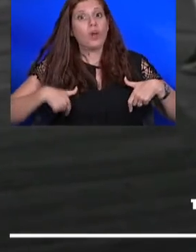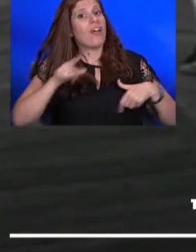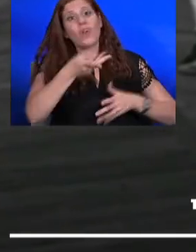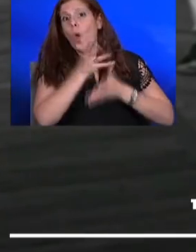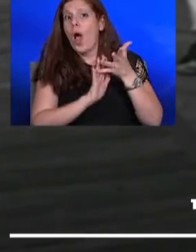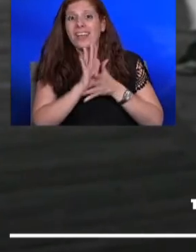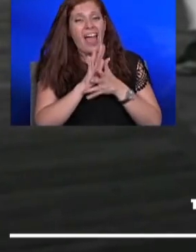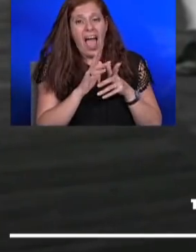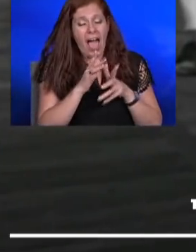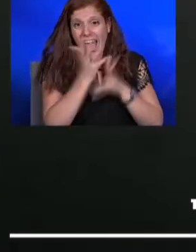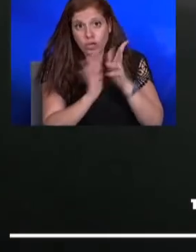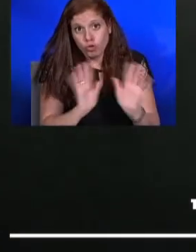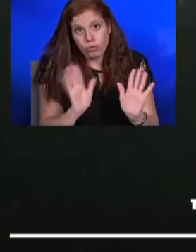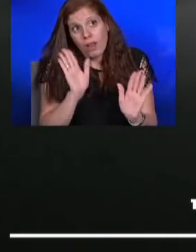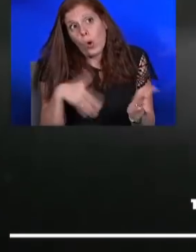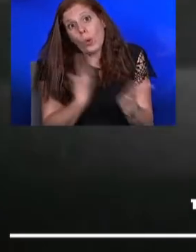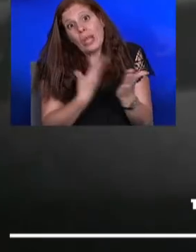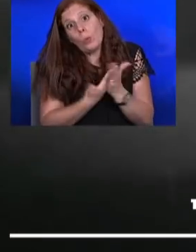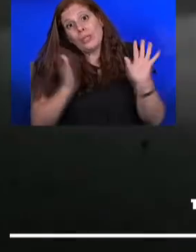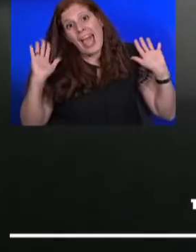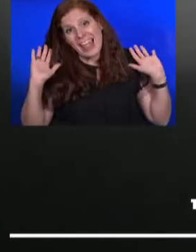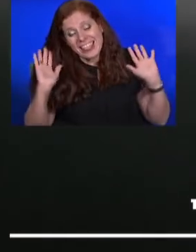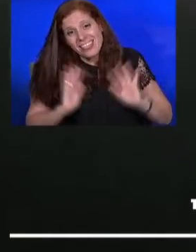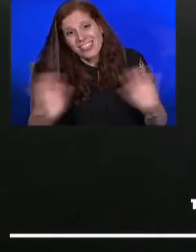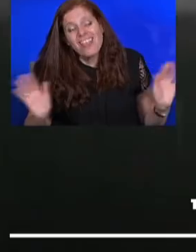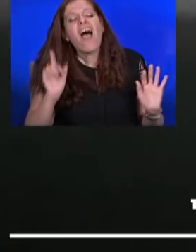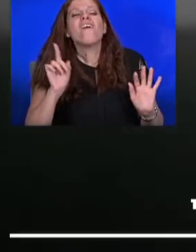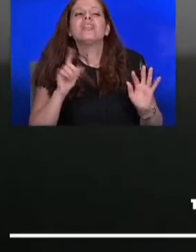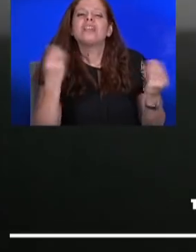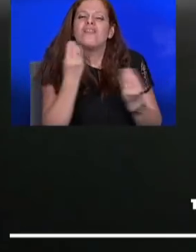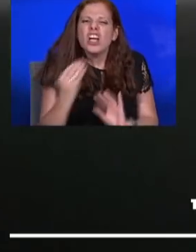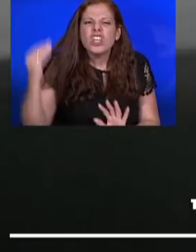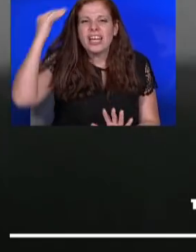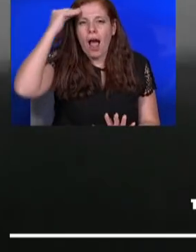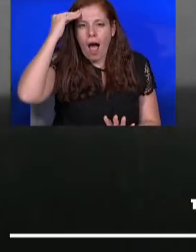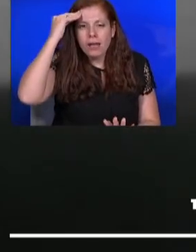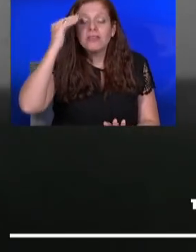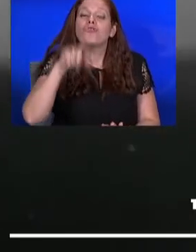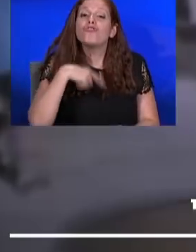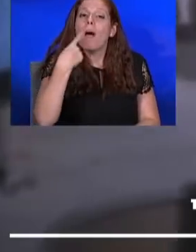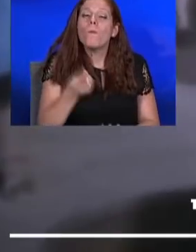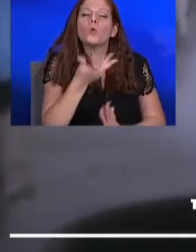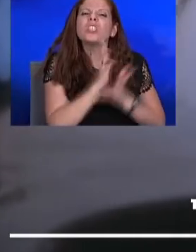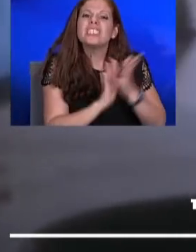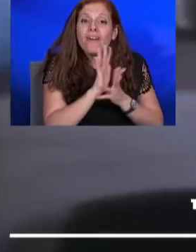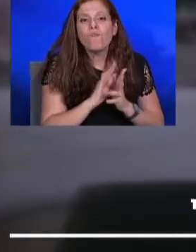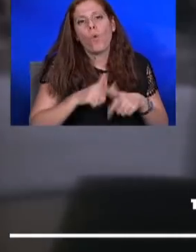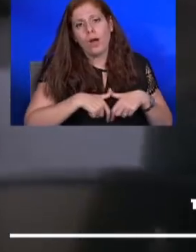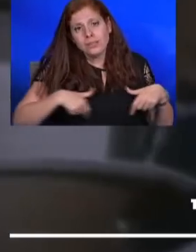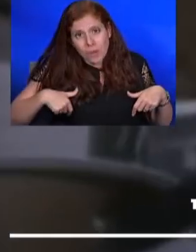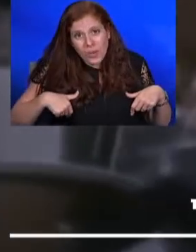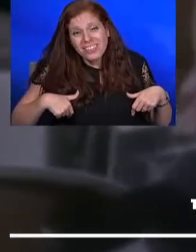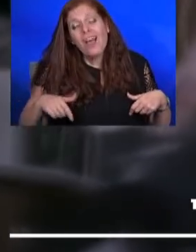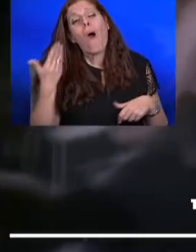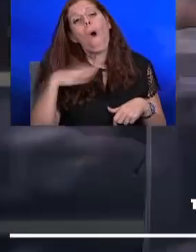לזה. אבל זה הדבר שנחרט, שאמרו ששרפו שם חזיות. רוב הנשים, אני חושבת, גם